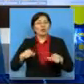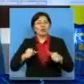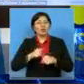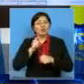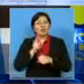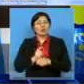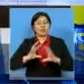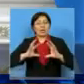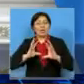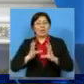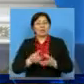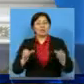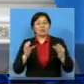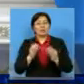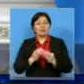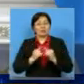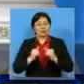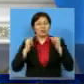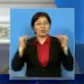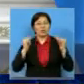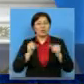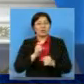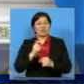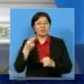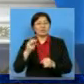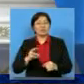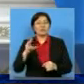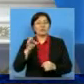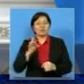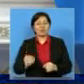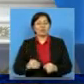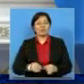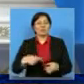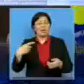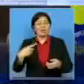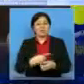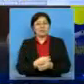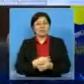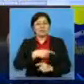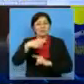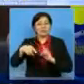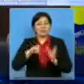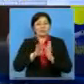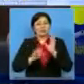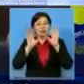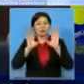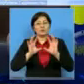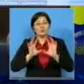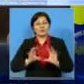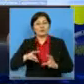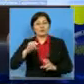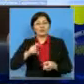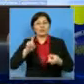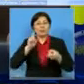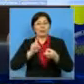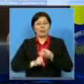шектеулерден әлемдік саясат ушыға түсті. Экстремизм мен терроризм, есірткі бизнесі, киберқауіпсіздік, заңсыз миграция мен